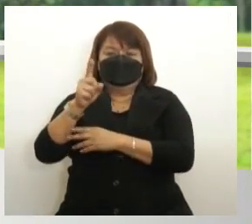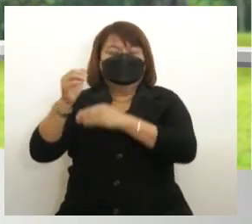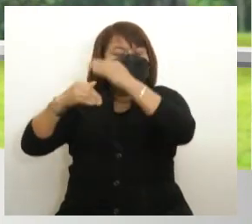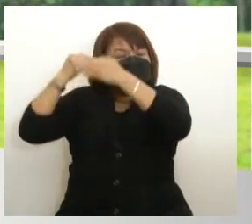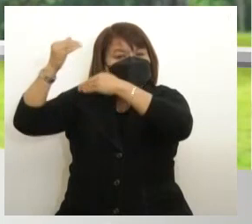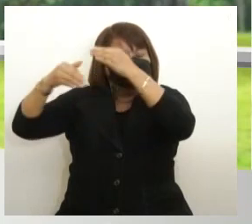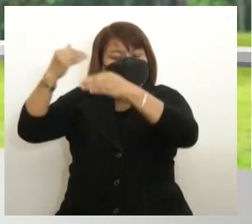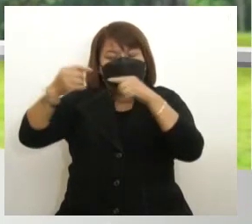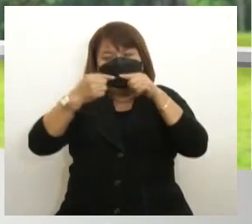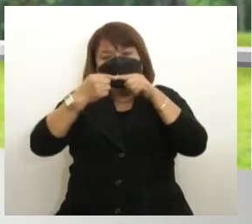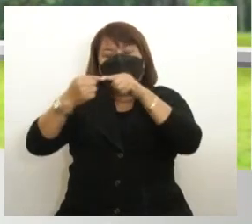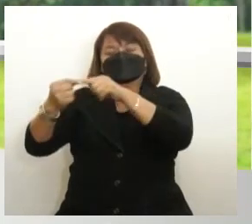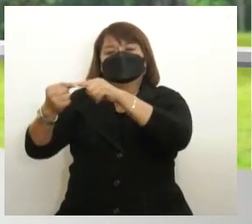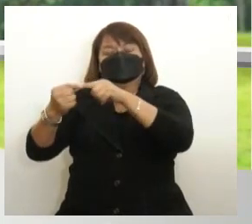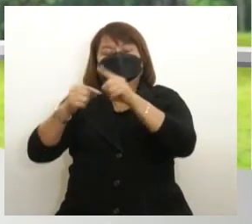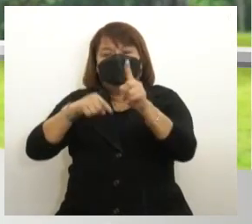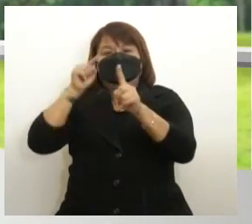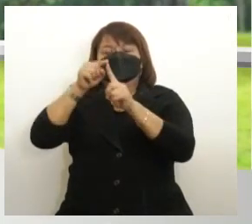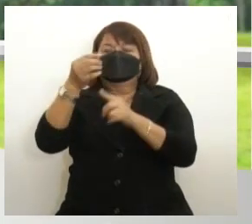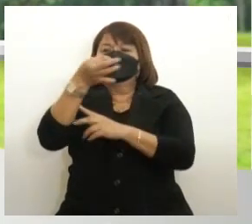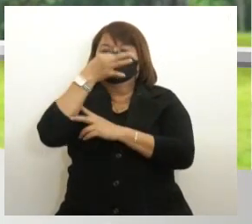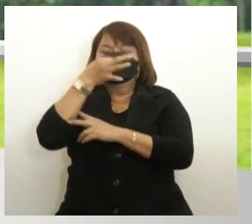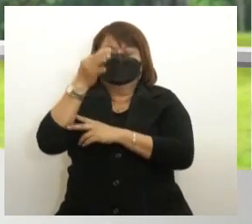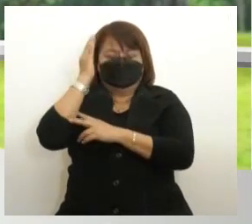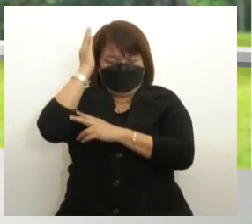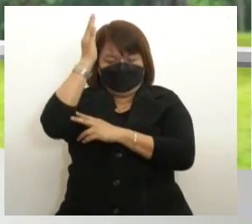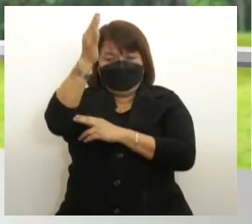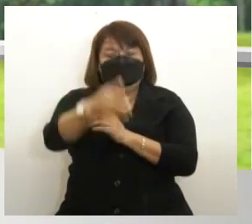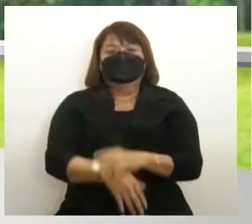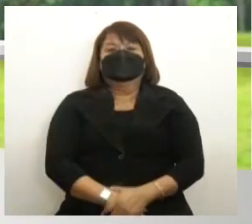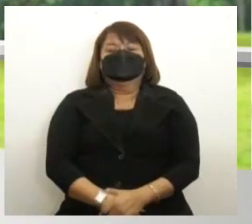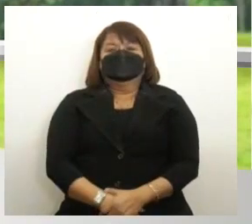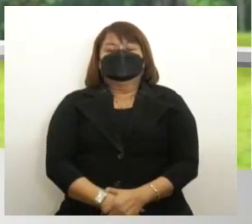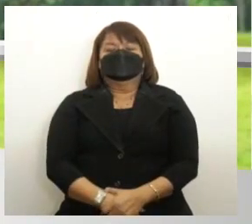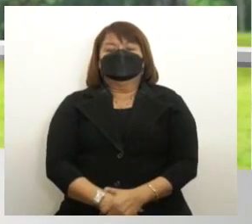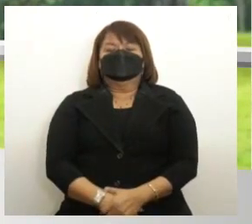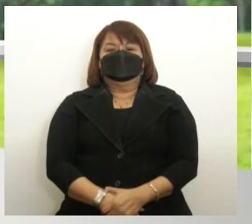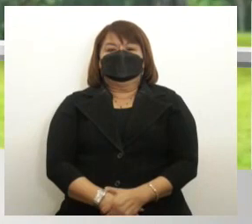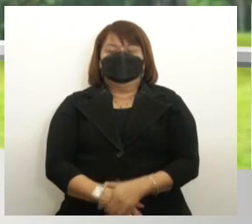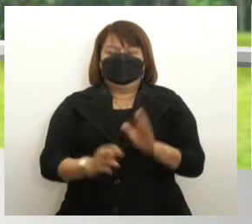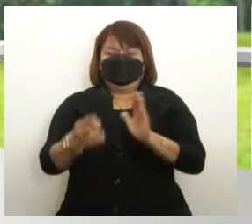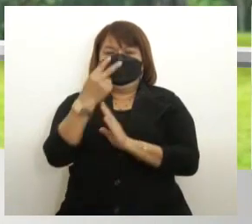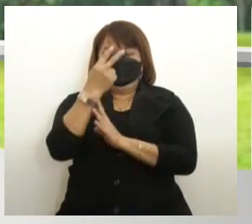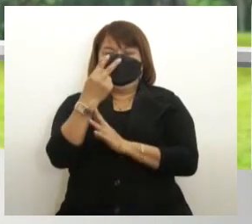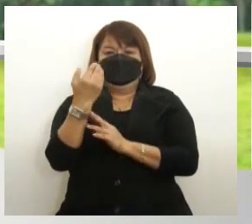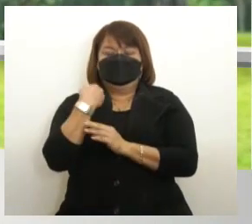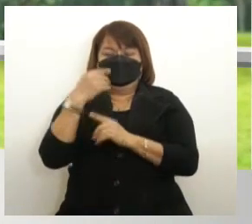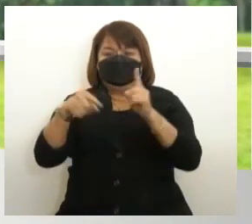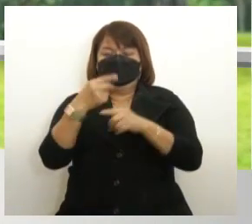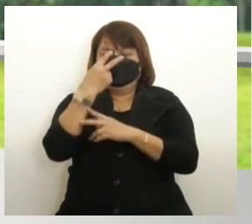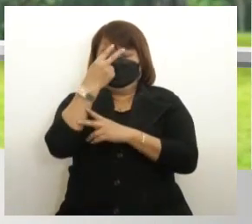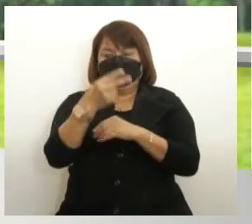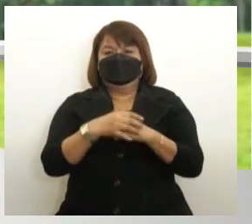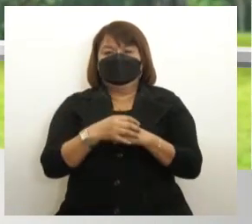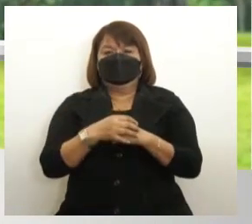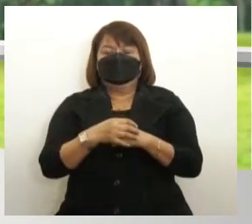าต่อยอดนะคะสู่อาชีพในอนาคตได้ด้วยนะคะท่านผู้ชมคะเรายังไปต่อกันอีกนะค